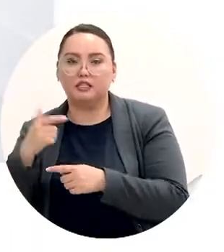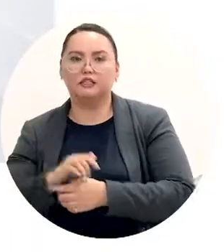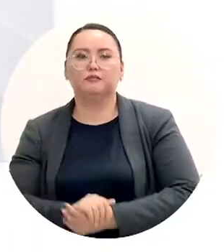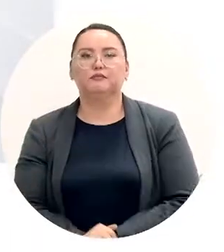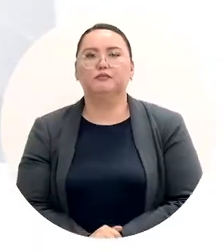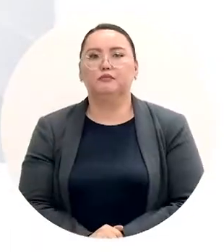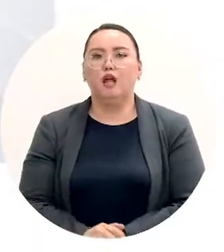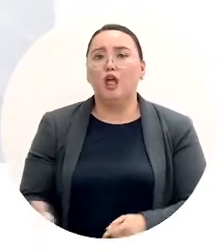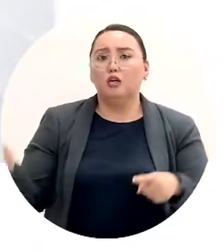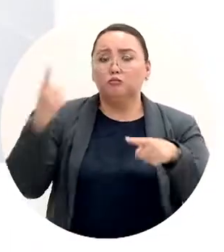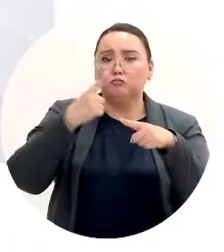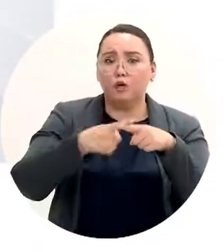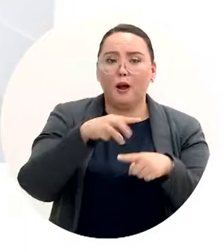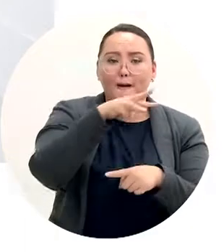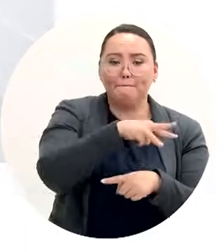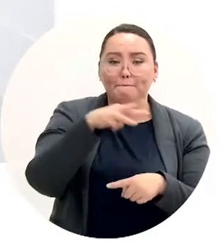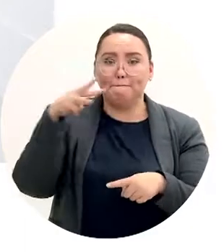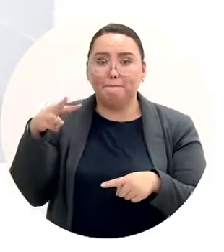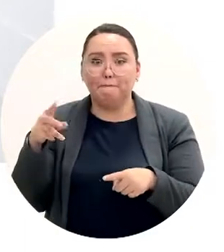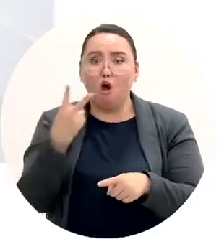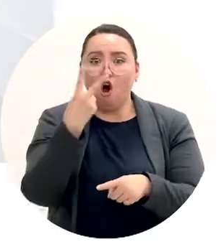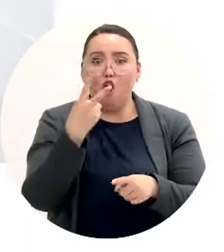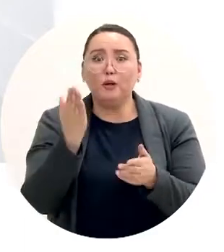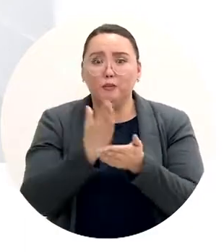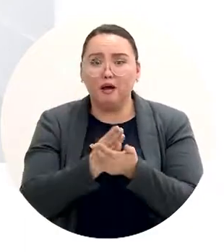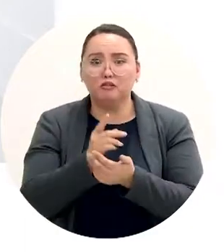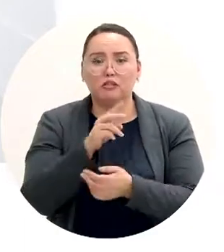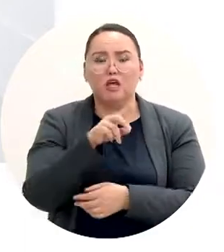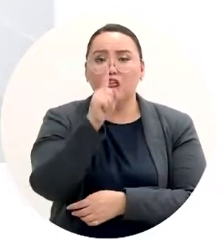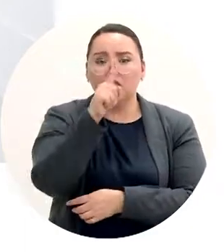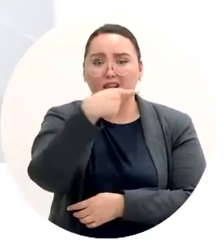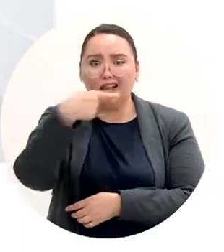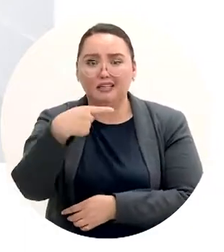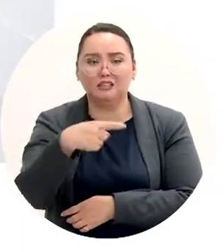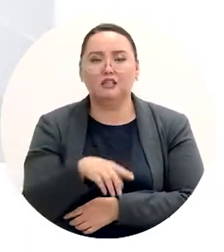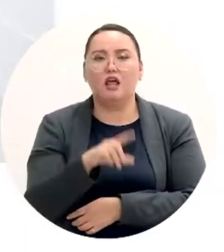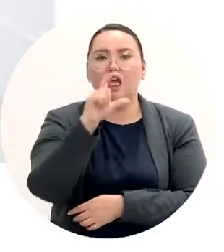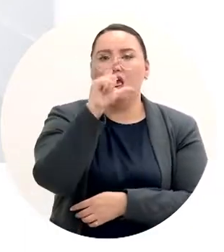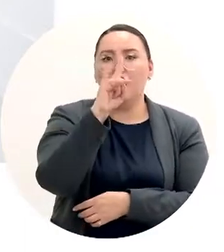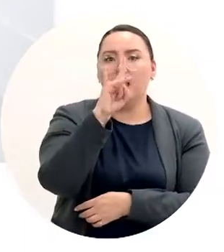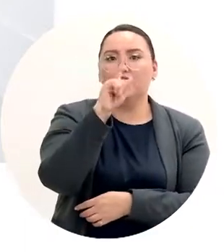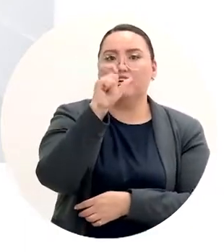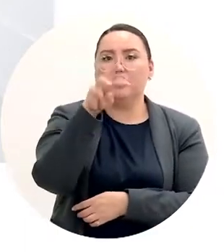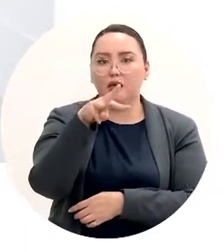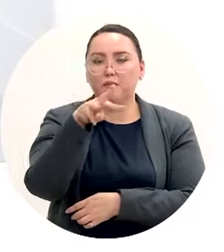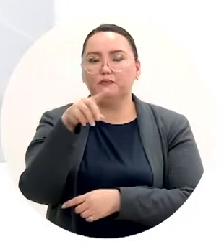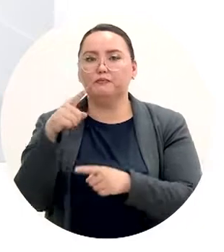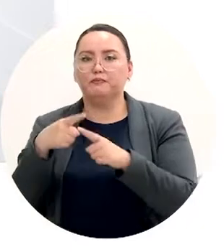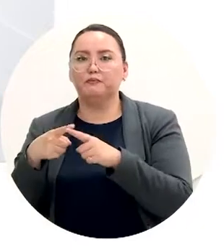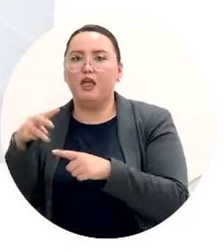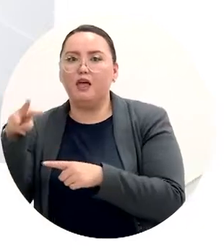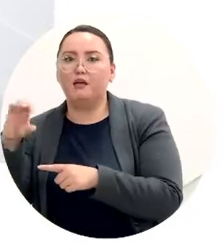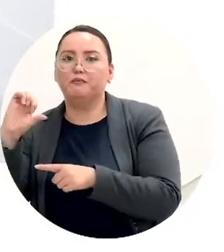гэсэн бүтээврийг залгахад хэлний хэмнэлтийн зарчмын дагуу хоёр юм давхцаж орсон учраас аль нэг юм нь хэлхүн